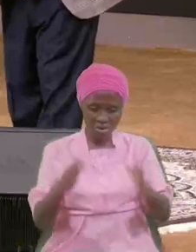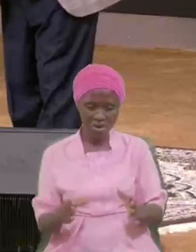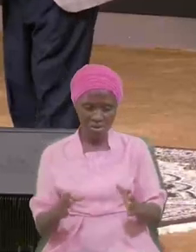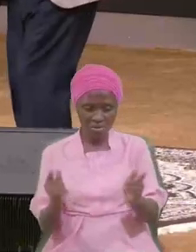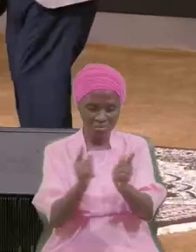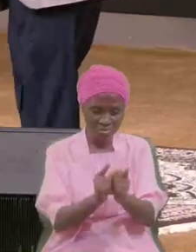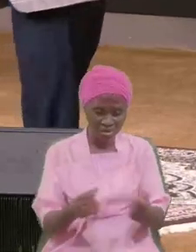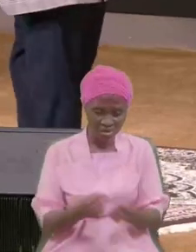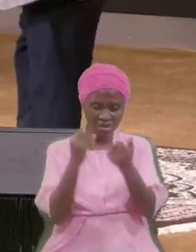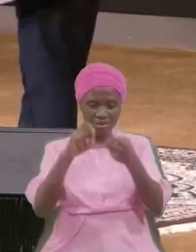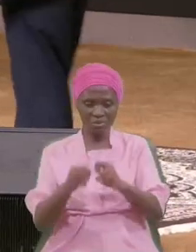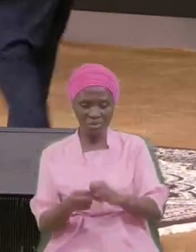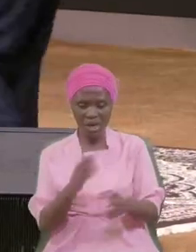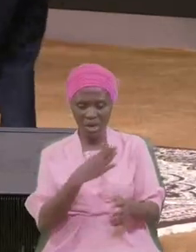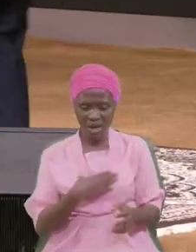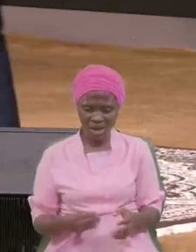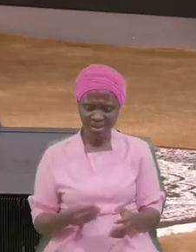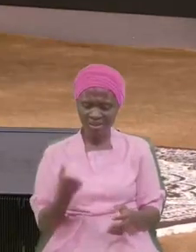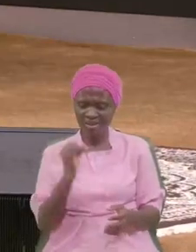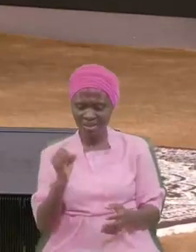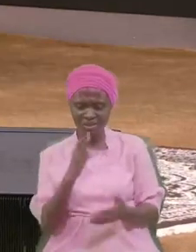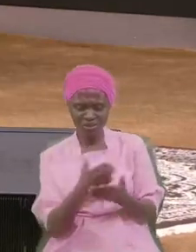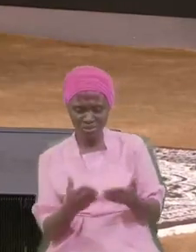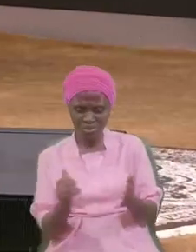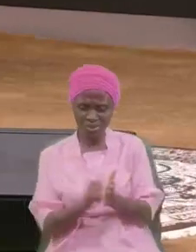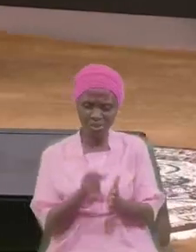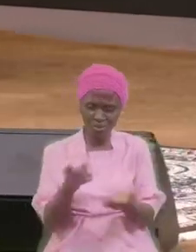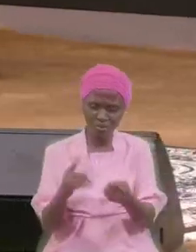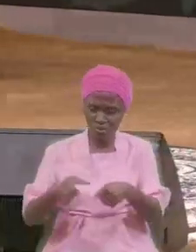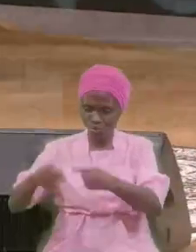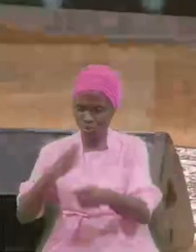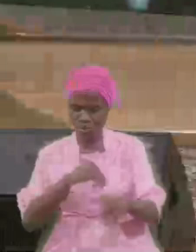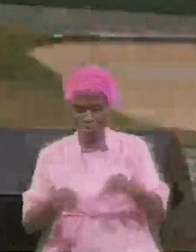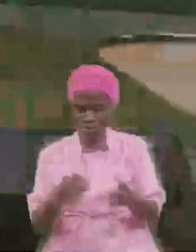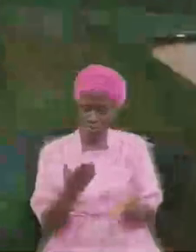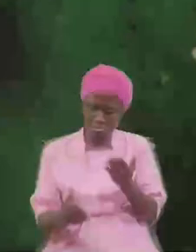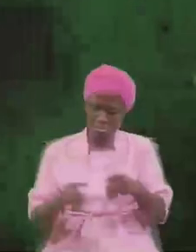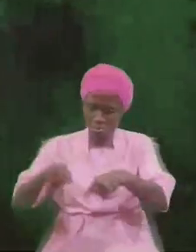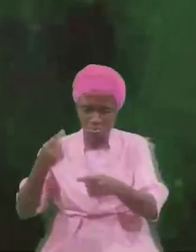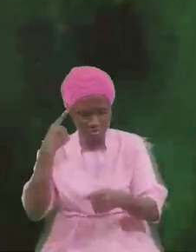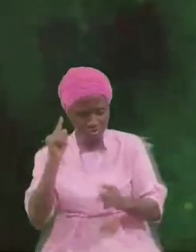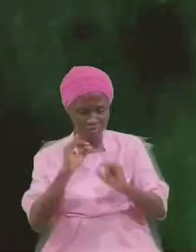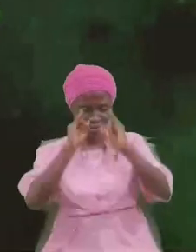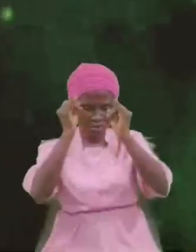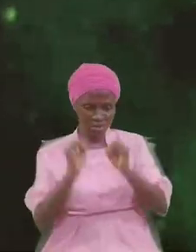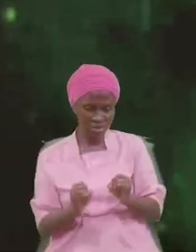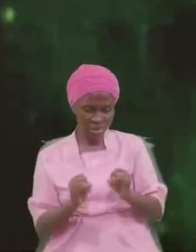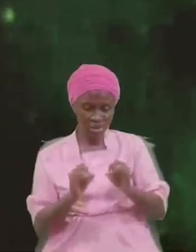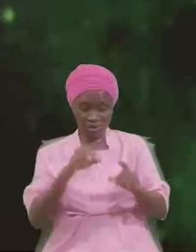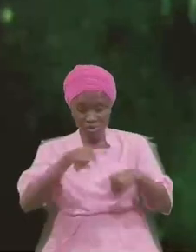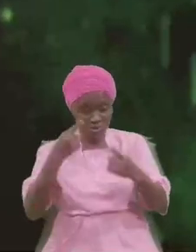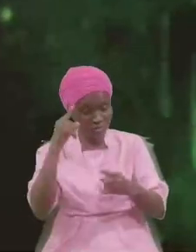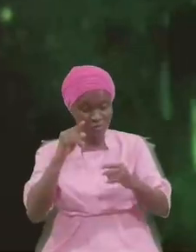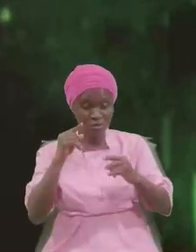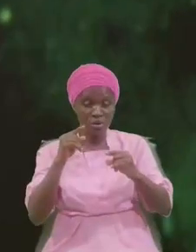ami, un défi. Il y a quelque chose que vous allez faire là-bas. Vous allez à un entretien d'embauche. Et c'est dit